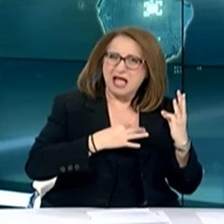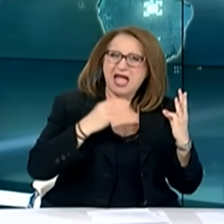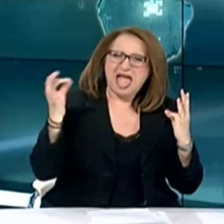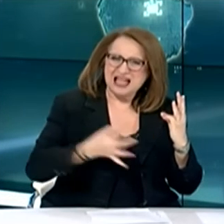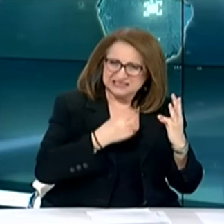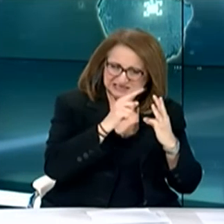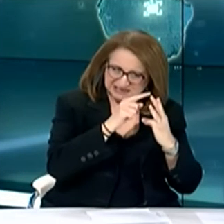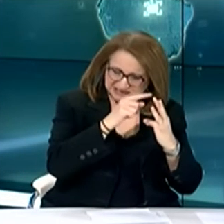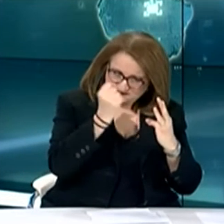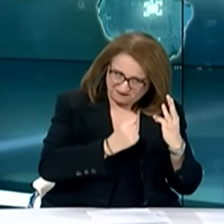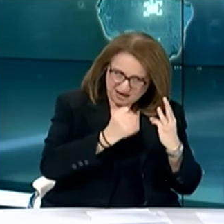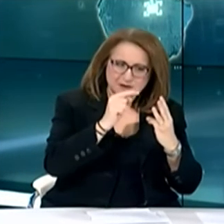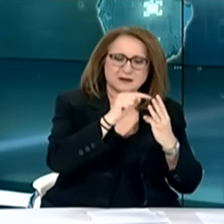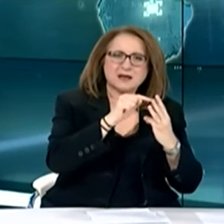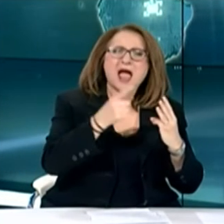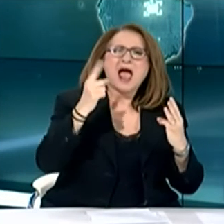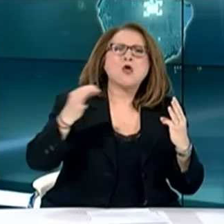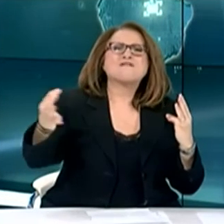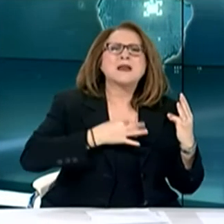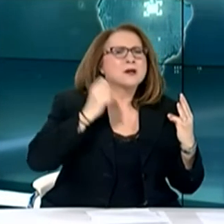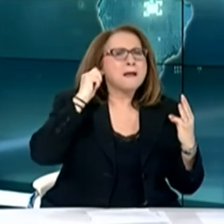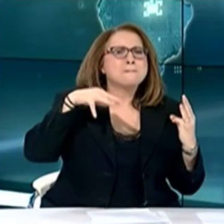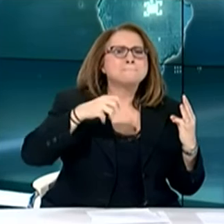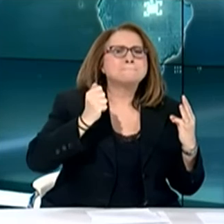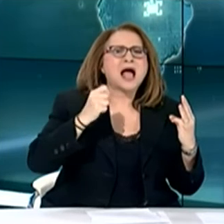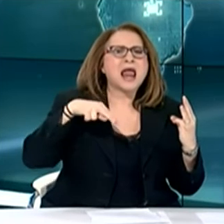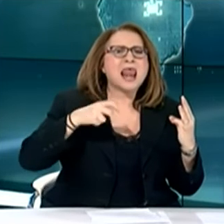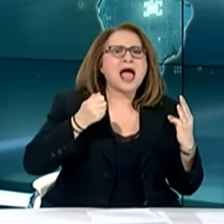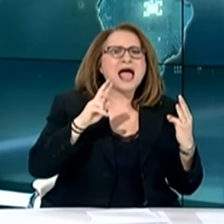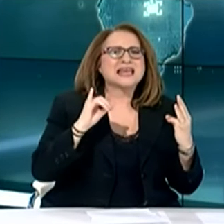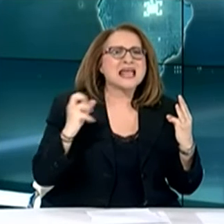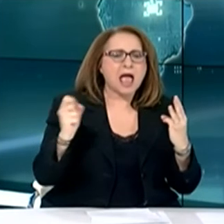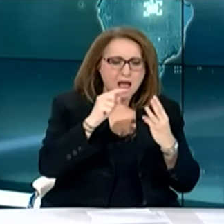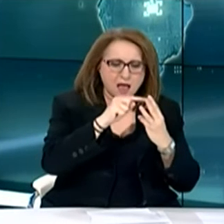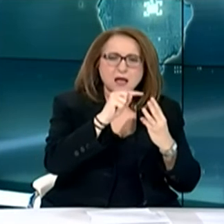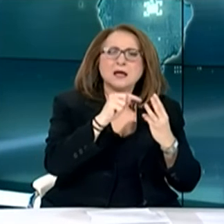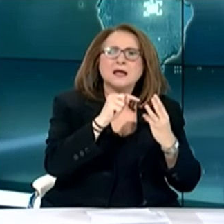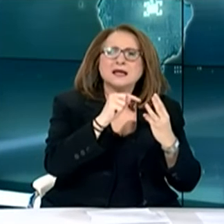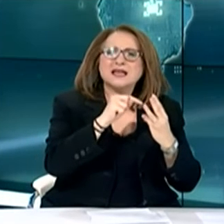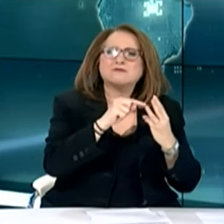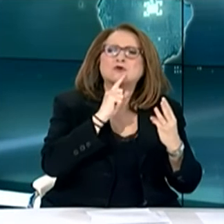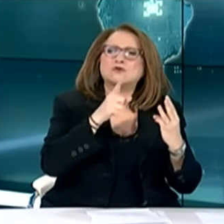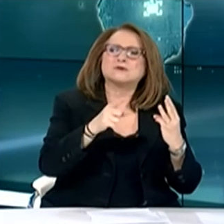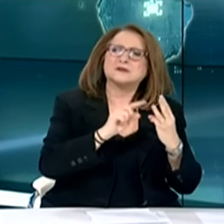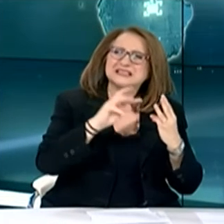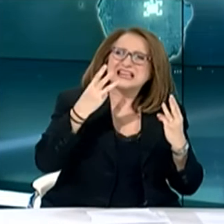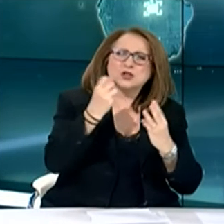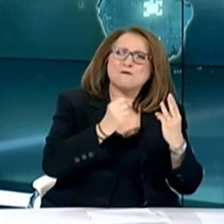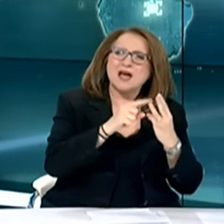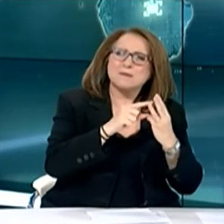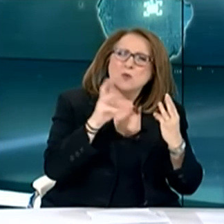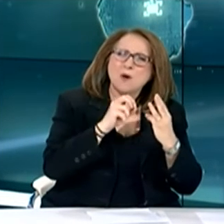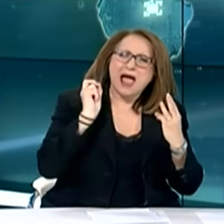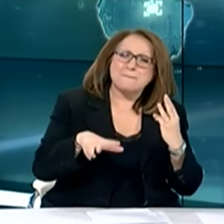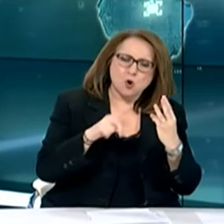αφορά την μαλάρια και έχει βρεθεί ότι έχει μια δράση εναντίον του ιού, και αυτό το φάρμακο που αναφέρατε, το οποίο έχει εισαχθεί για